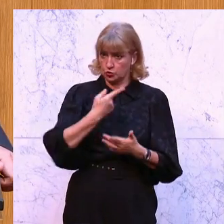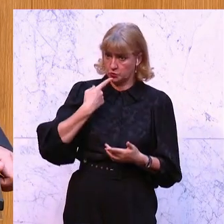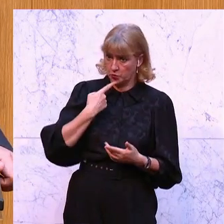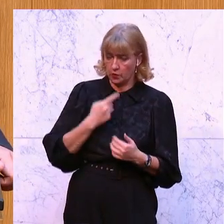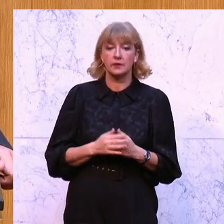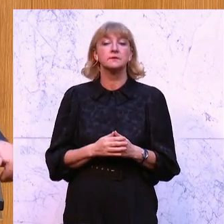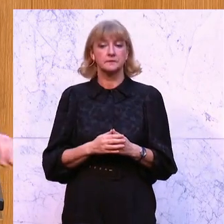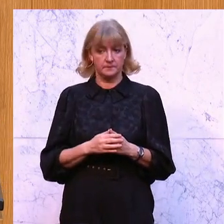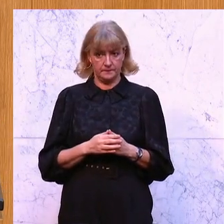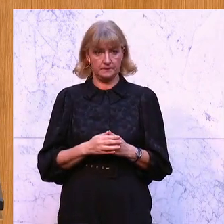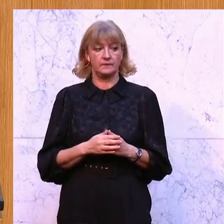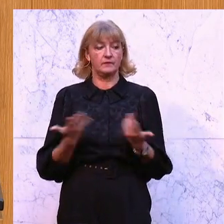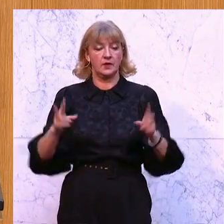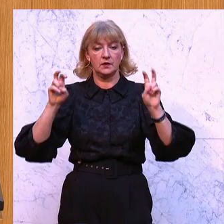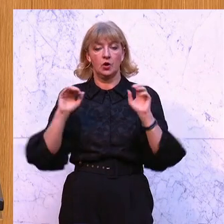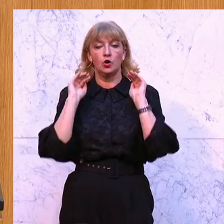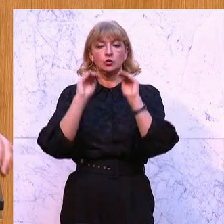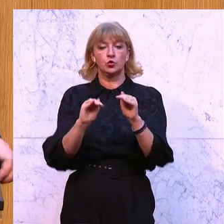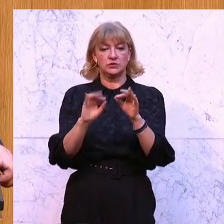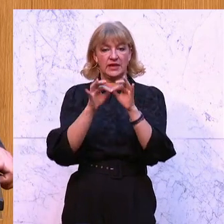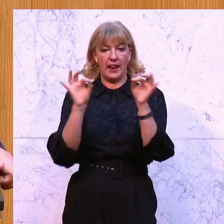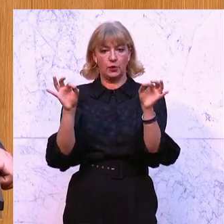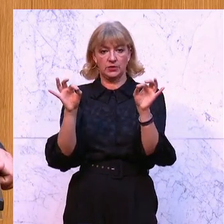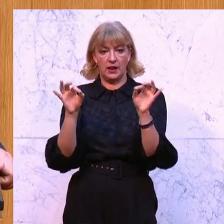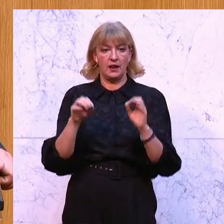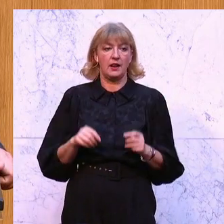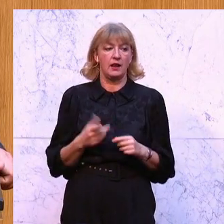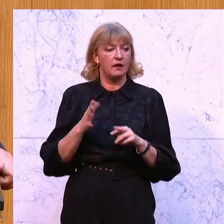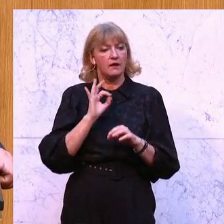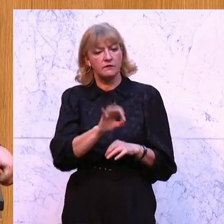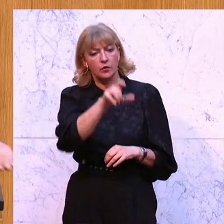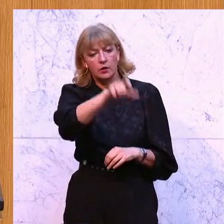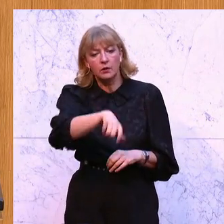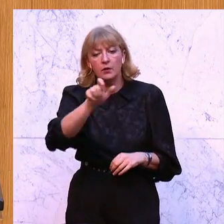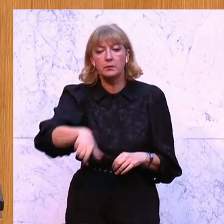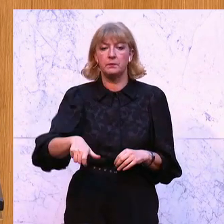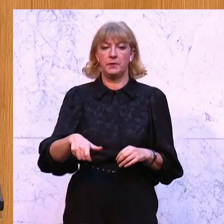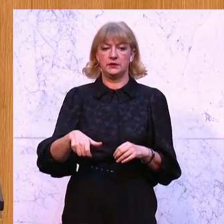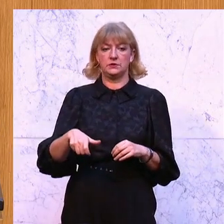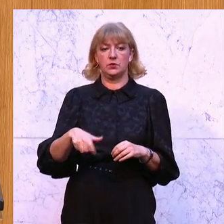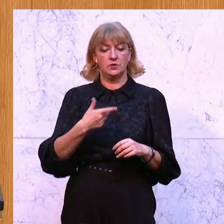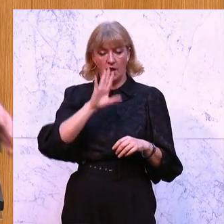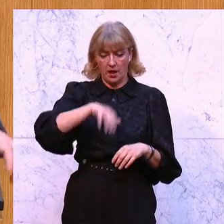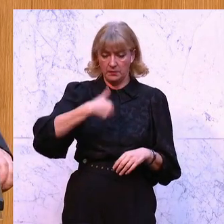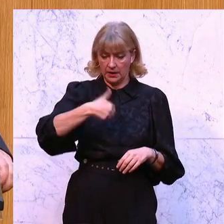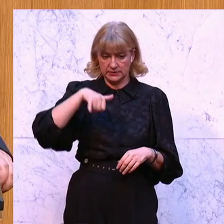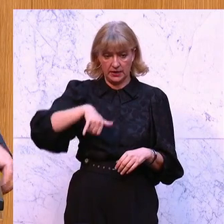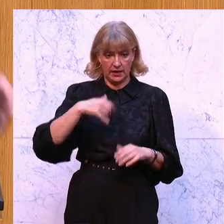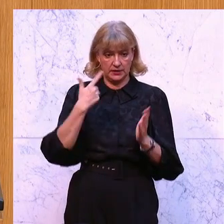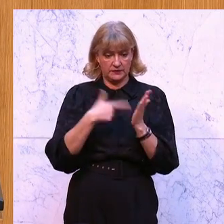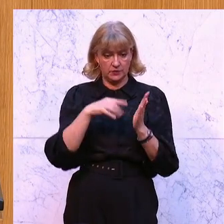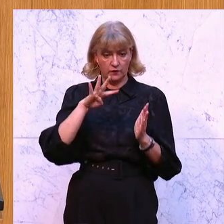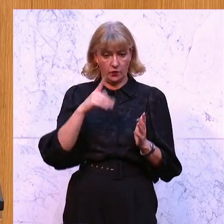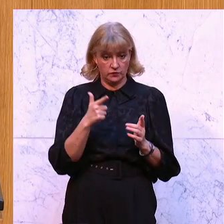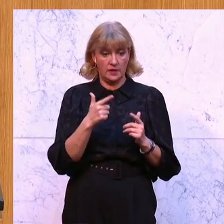die sogenannte Schutzklausel, und zwar für alle diejenigen, die ab 1. Jänner 2024